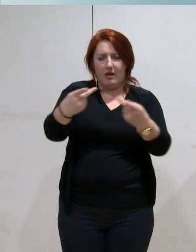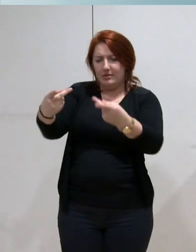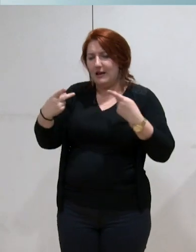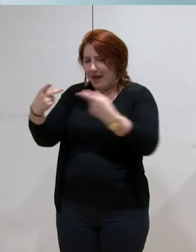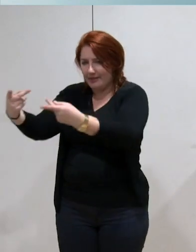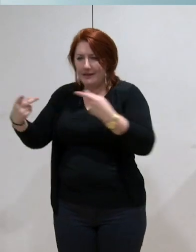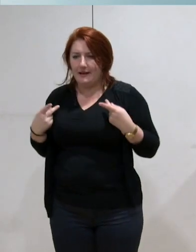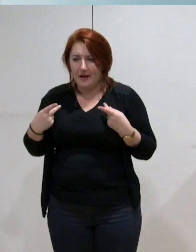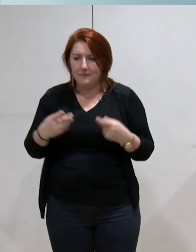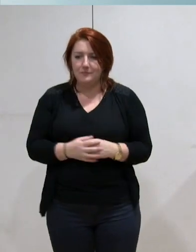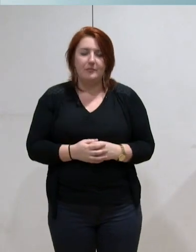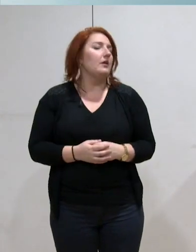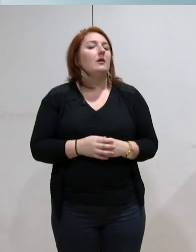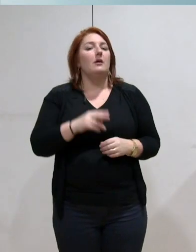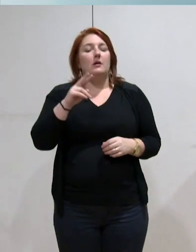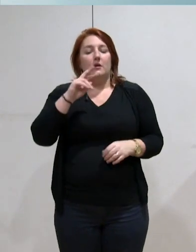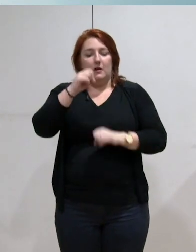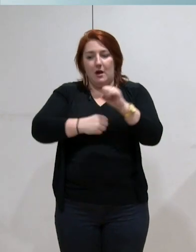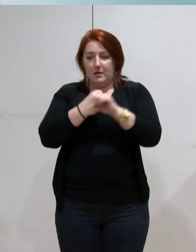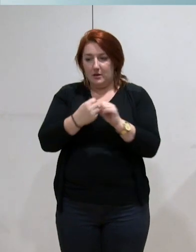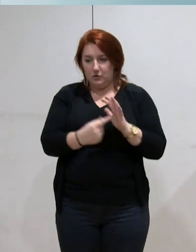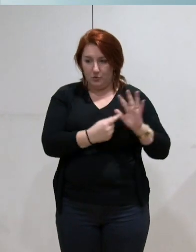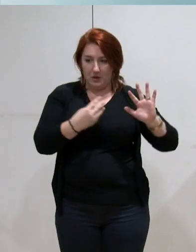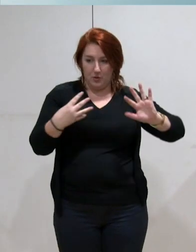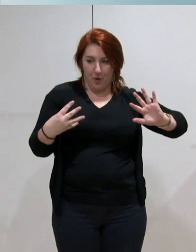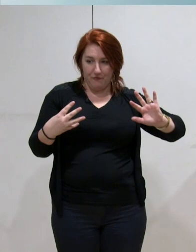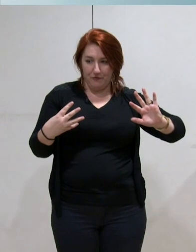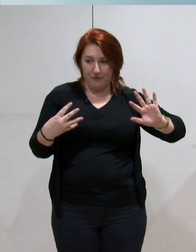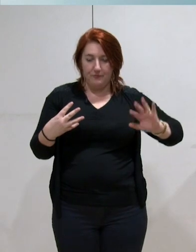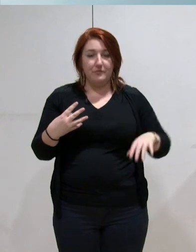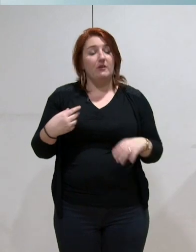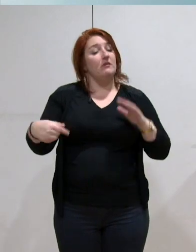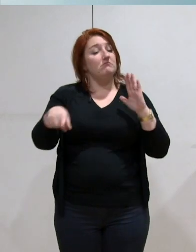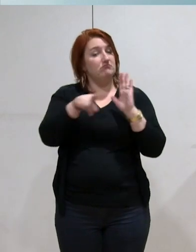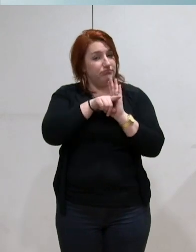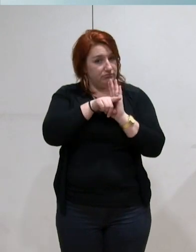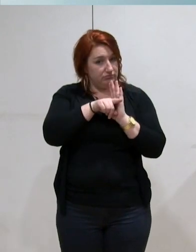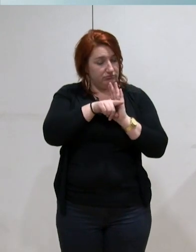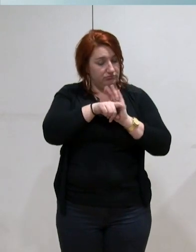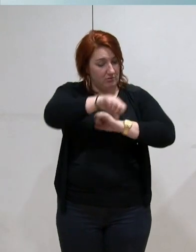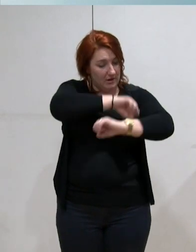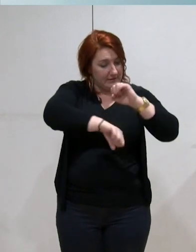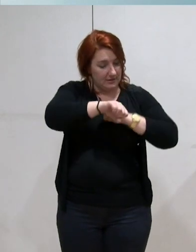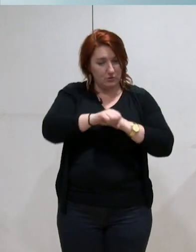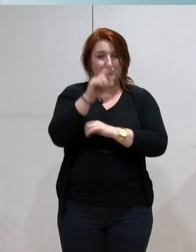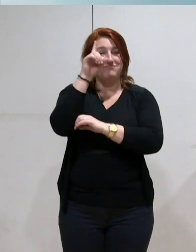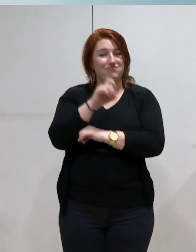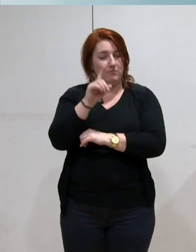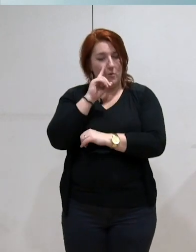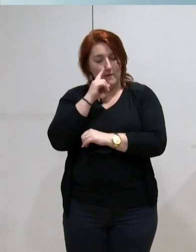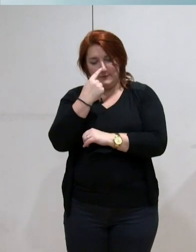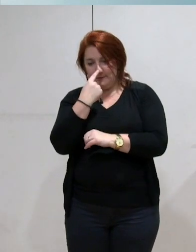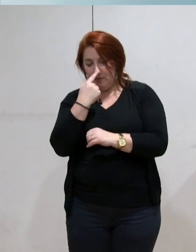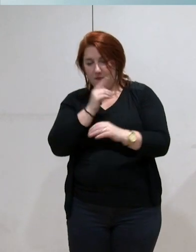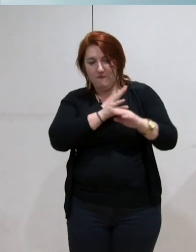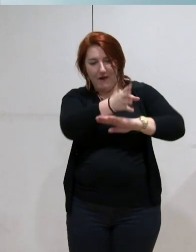alors nous avions introduit en 2009 cette mesure car on trouvait que la part de la fréquentation dans les équipements n'était